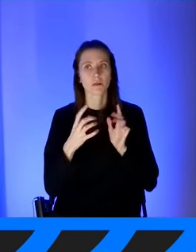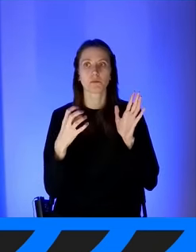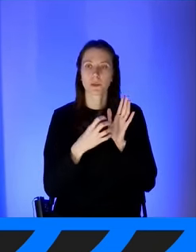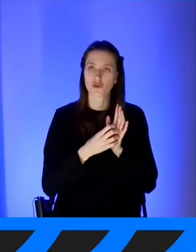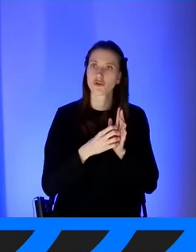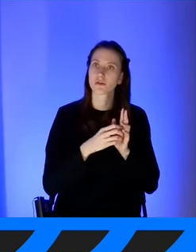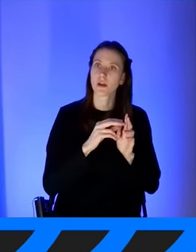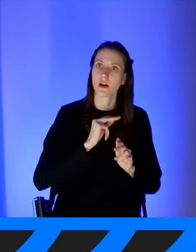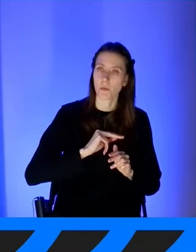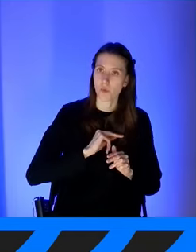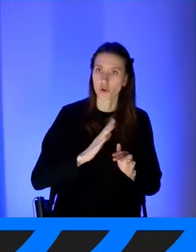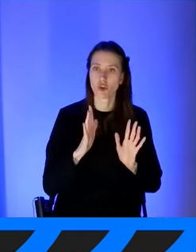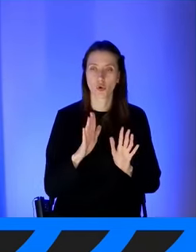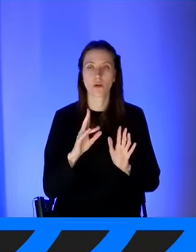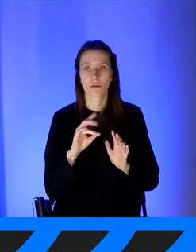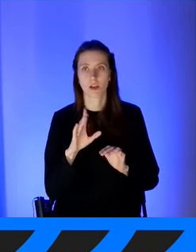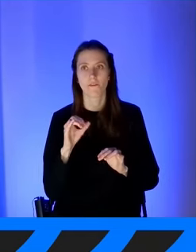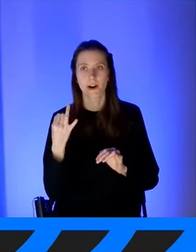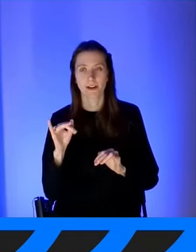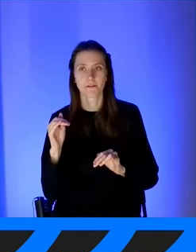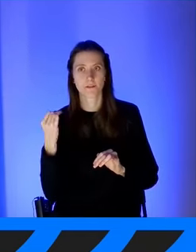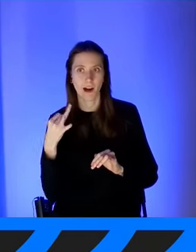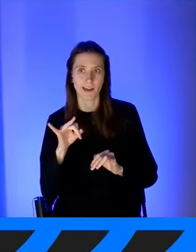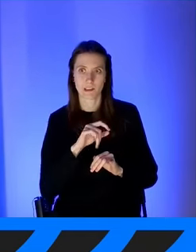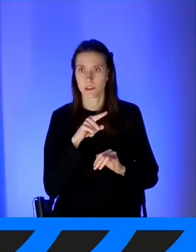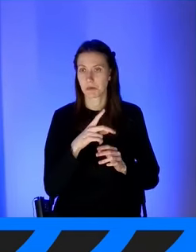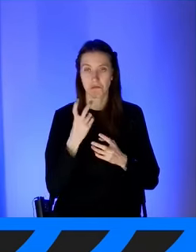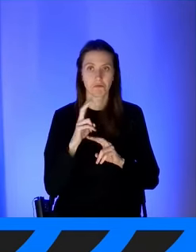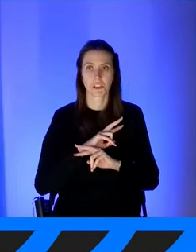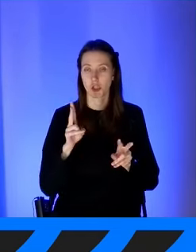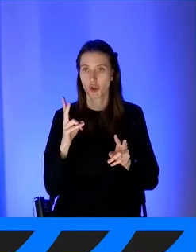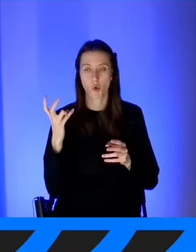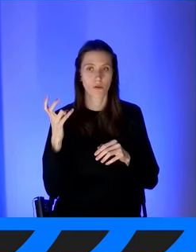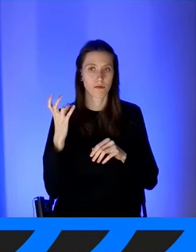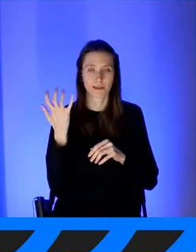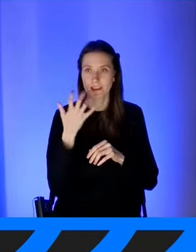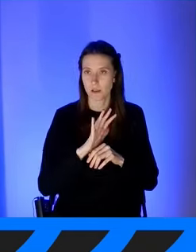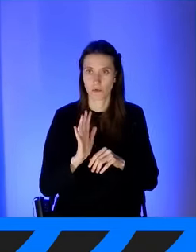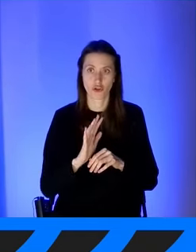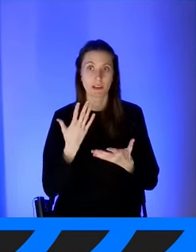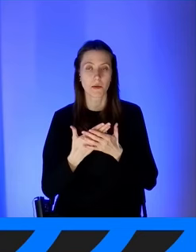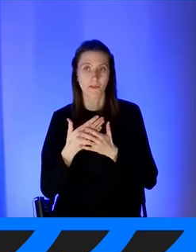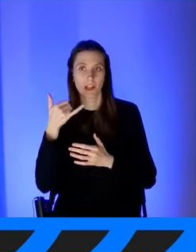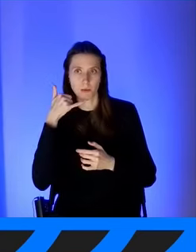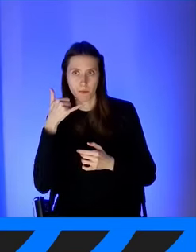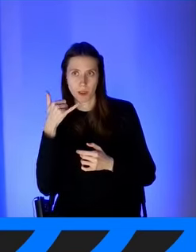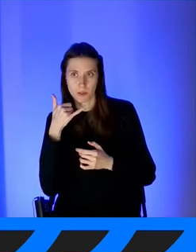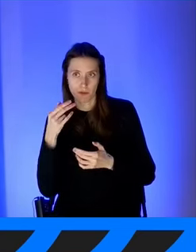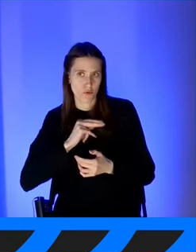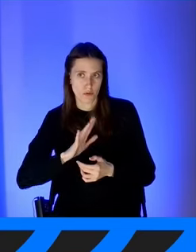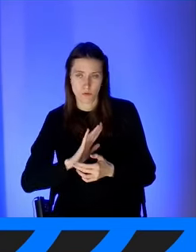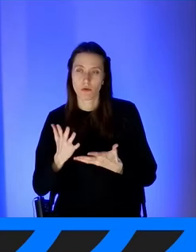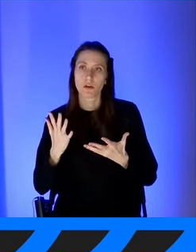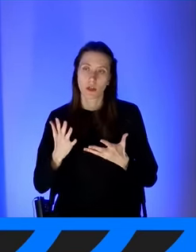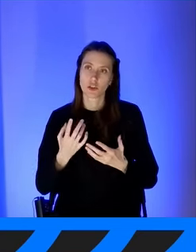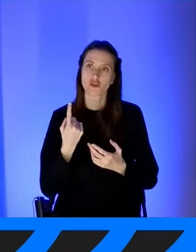Wi-Fi, и поэтому никто не замечает, что там 100-200 мегабайт залетает очень быстро, или оно не работает там на мобилке. То есть первичная такая проверка проходит,